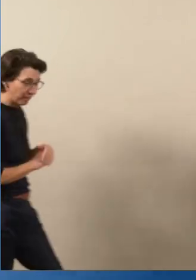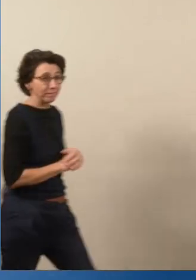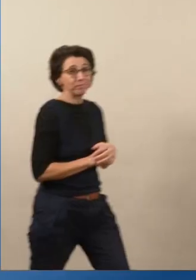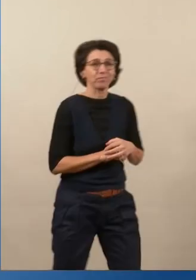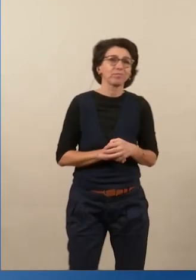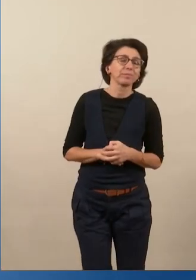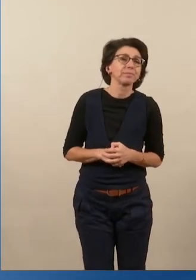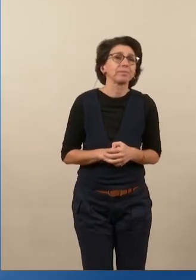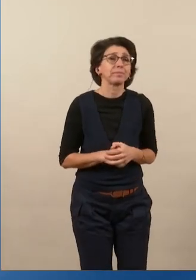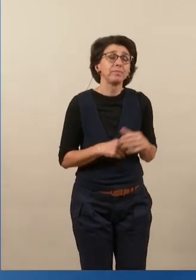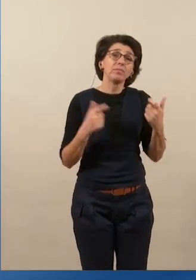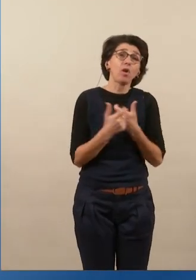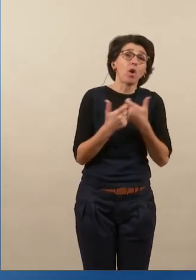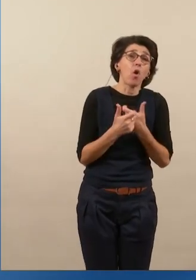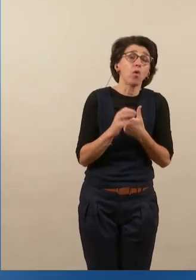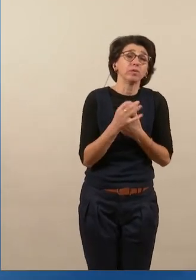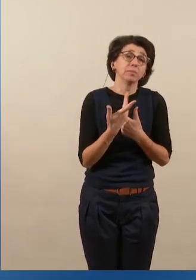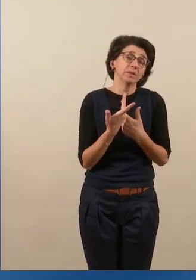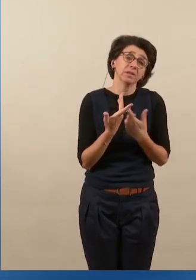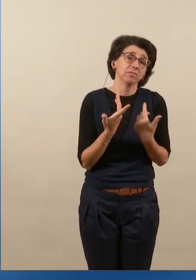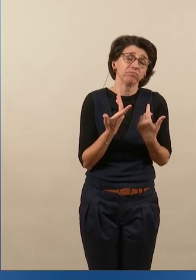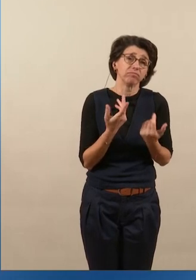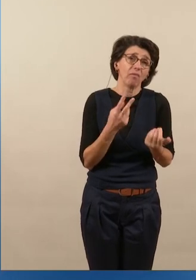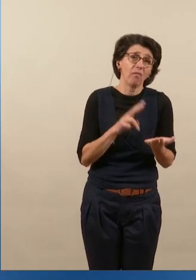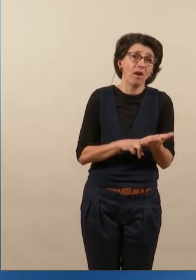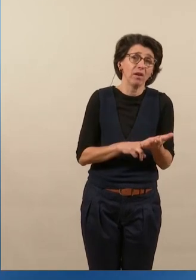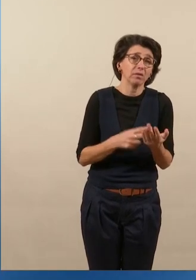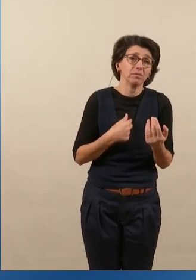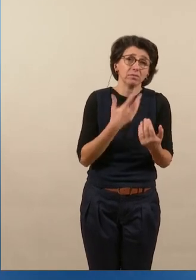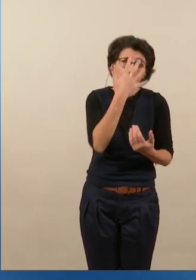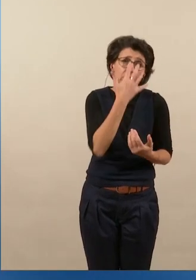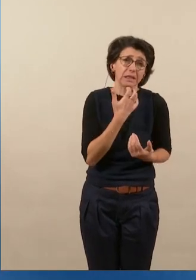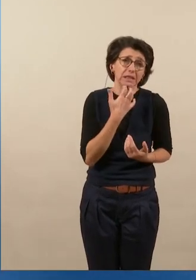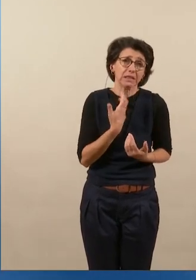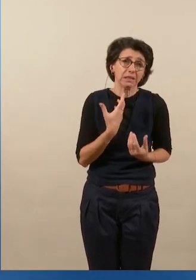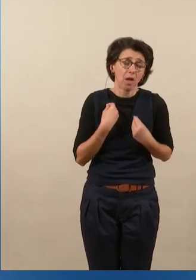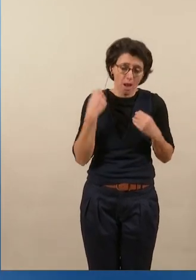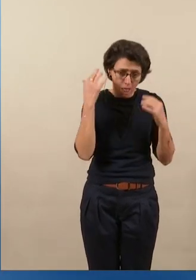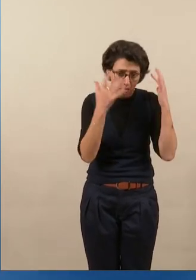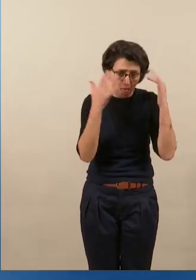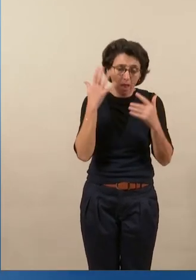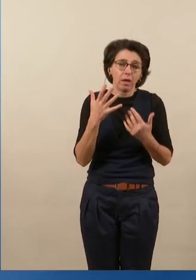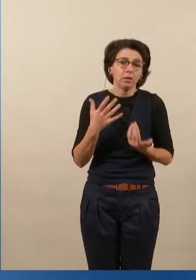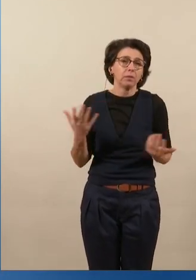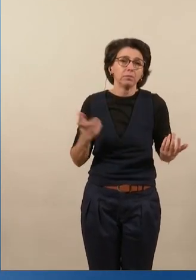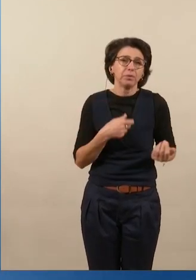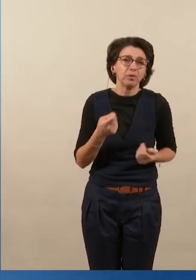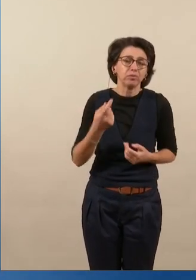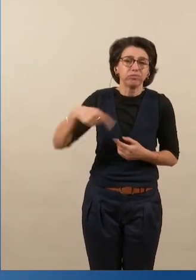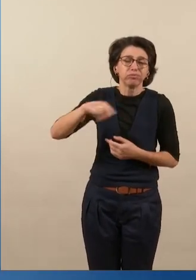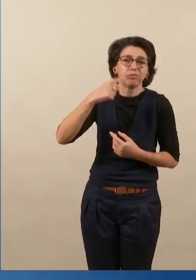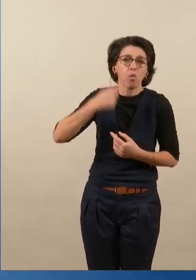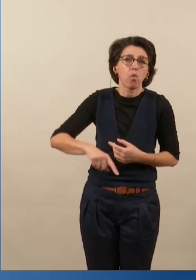je pourrais aussi continuer en vous disant on vous l'avz bien dit tout le monde savait que la vente départ de GH n'aurait pas lieu cette année vous avez construit un